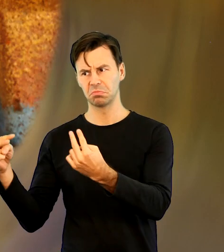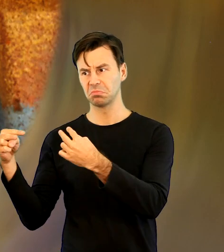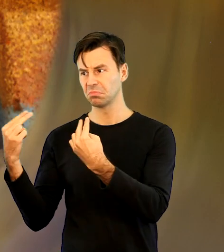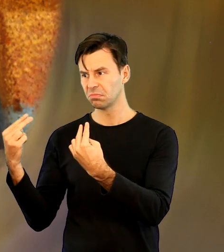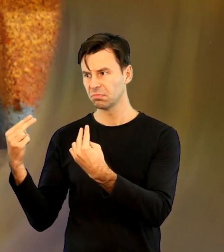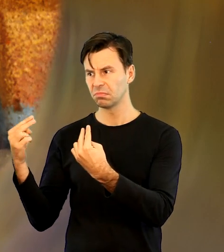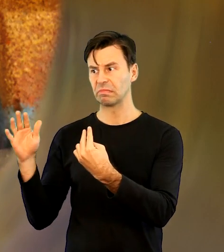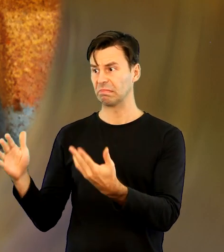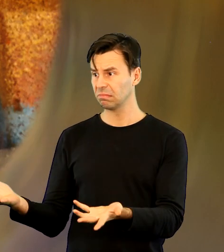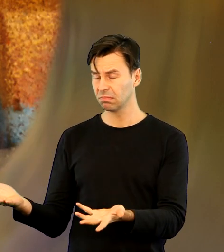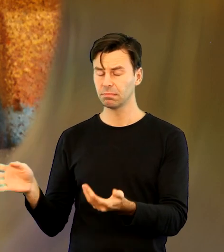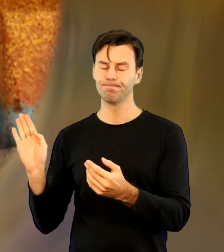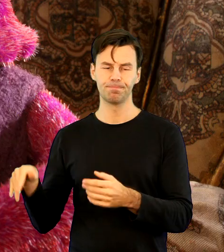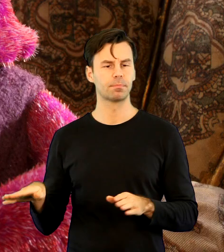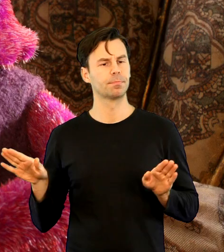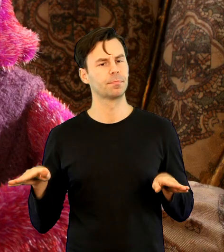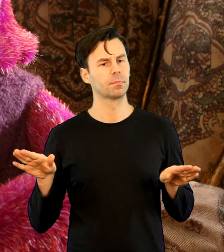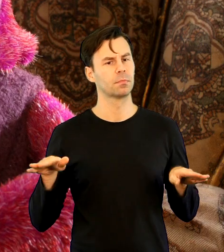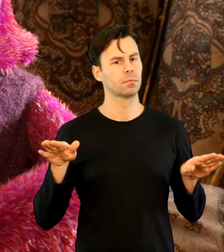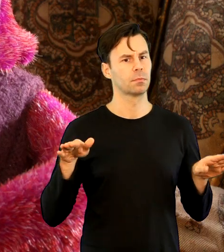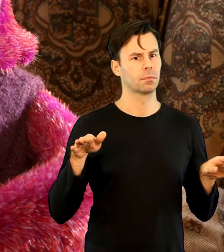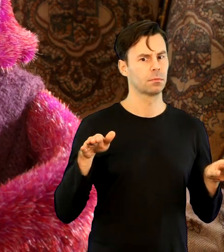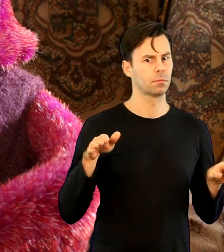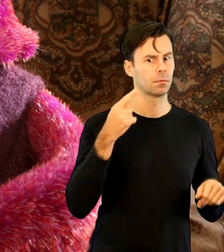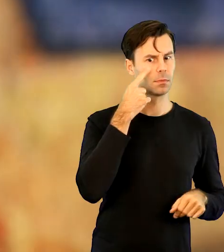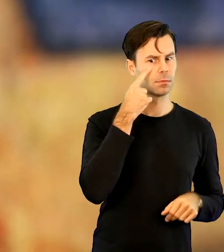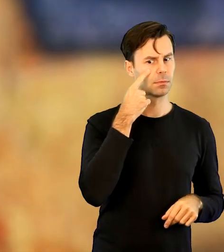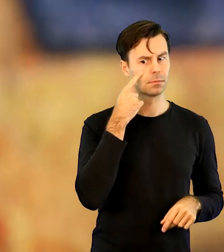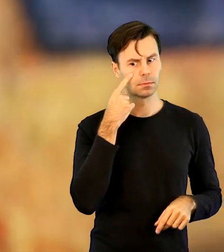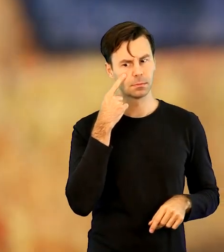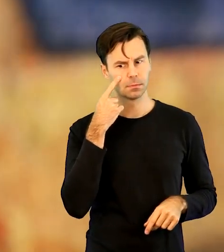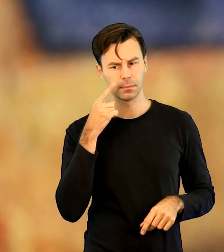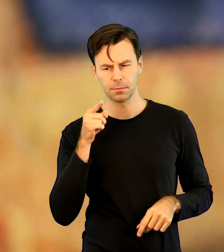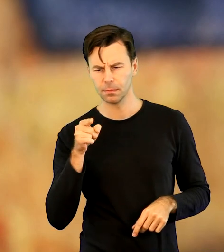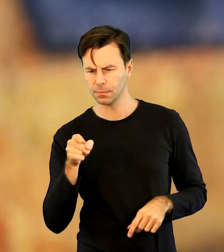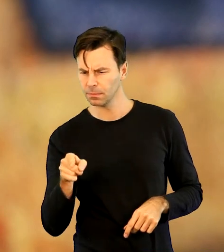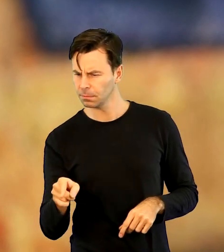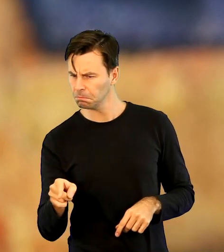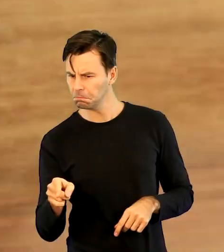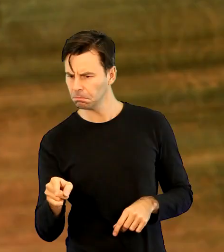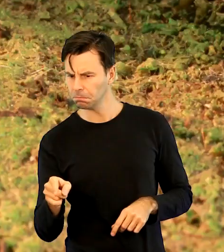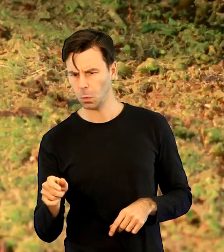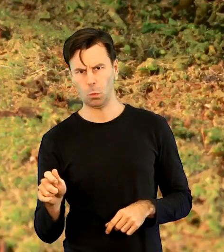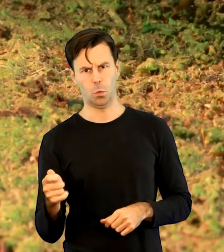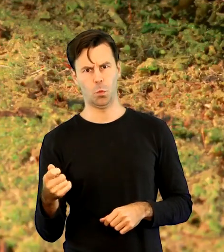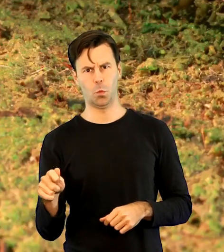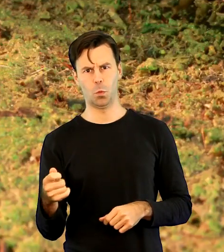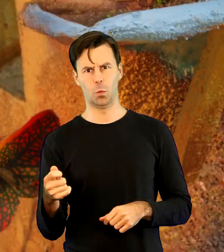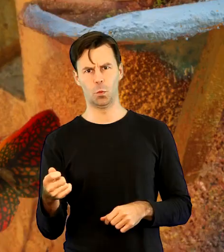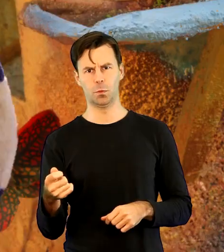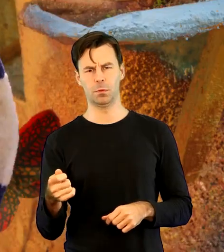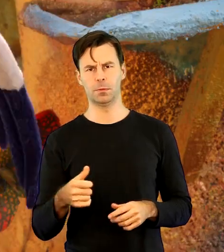nie zwraca uwagi, już szykowała się do lotu, kiedy niespodziewanie jej uwagę zwrócił